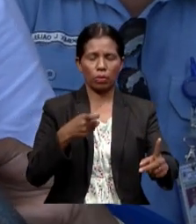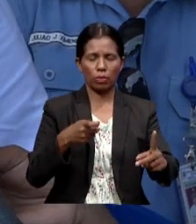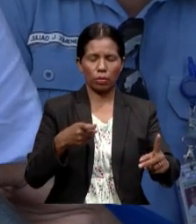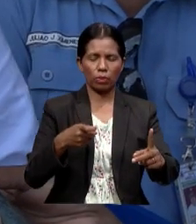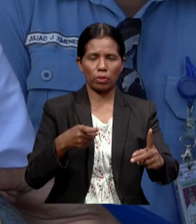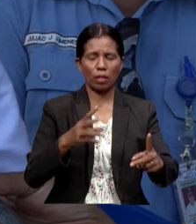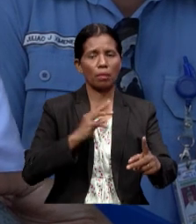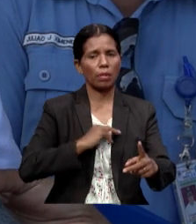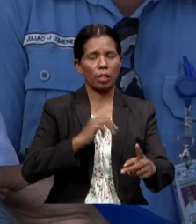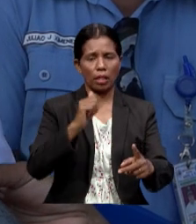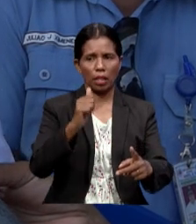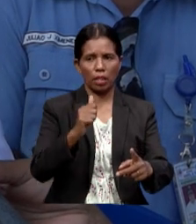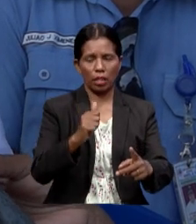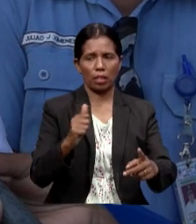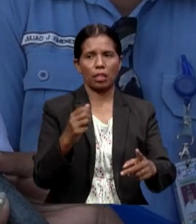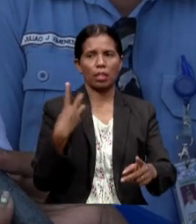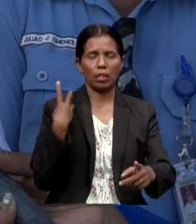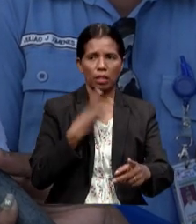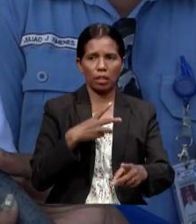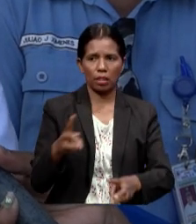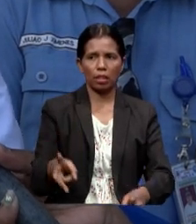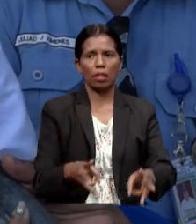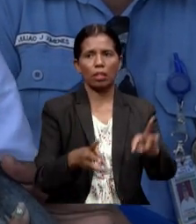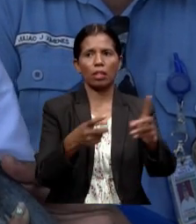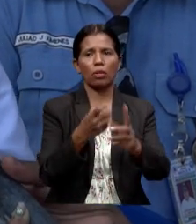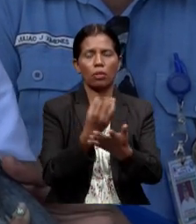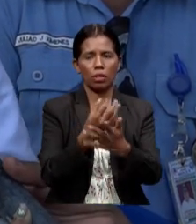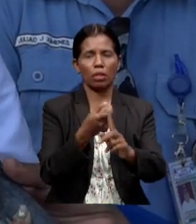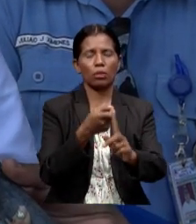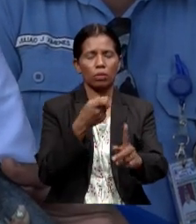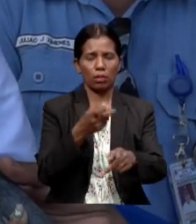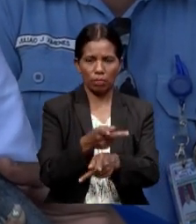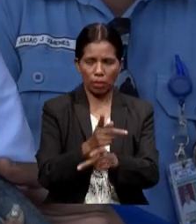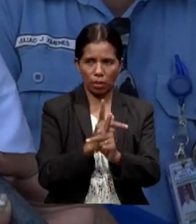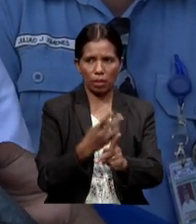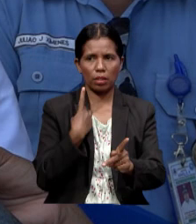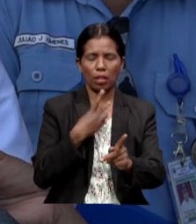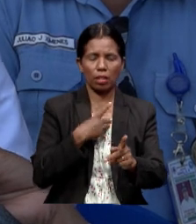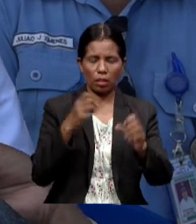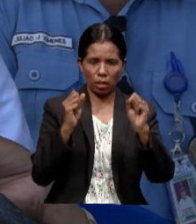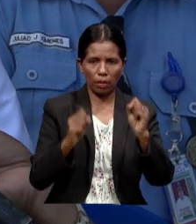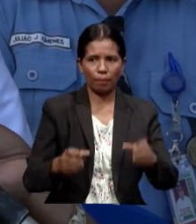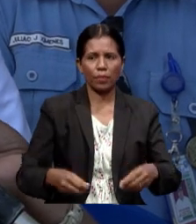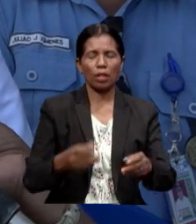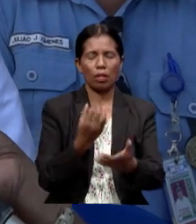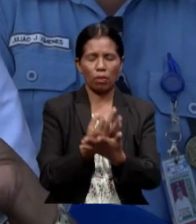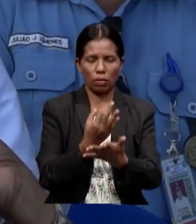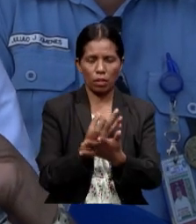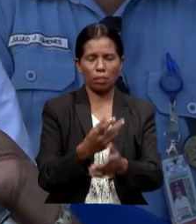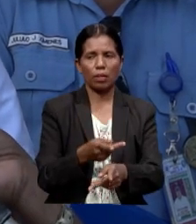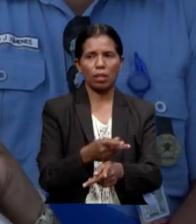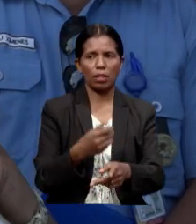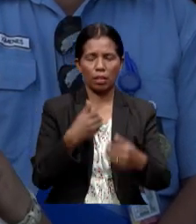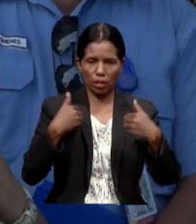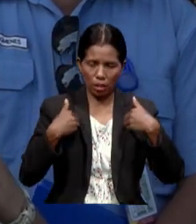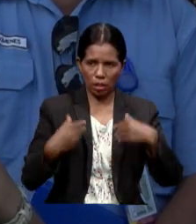to tasitolo ne strara na bema ita hetang osan usi impres timu. Ita persisa fo hanseng serteza kata impres mu na bema ita ihanene teng hir